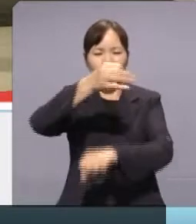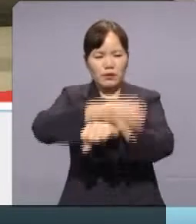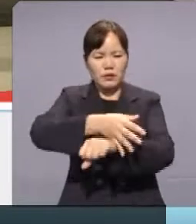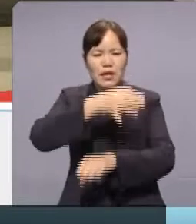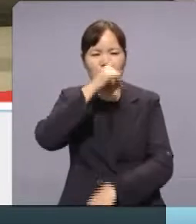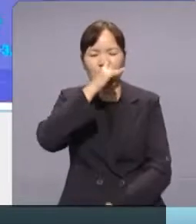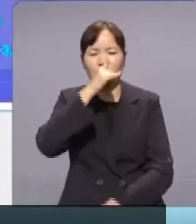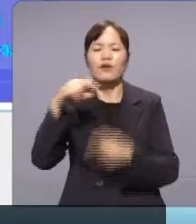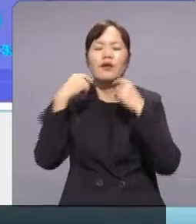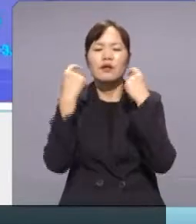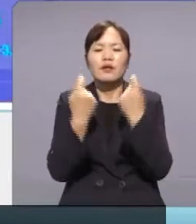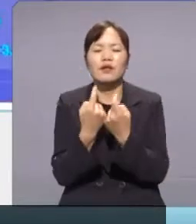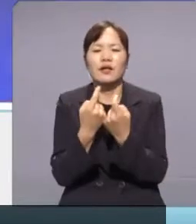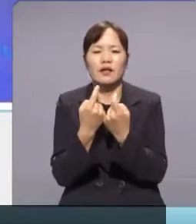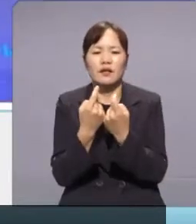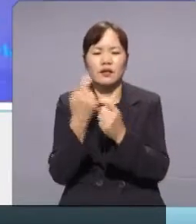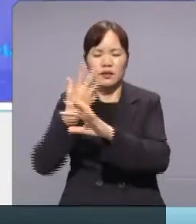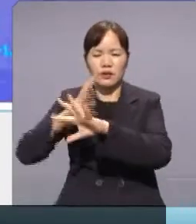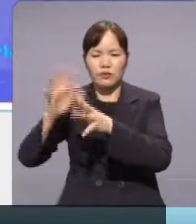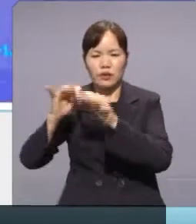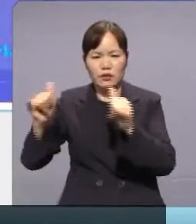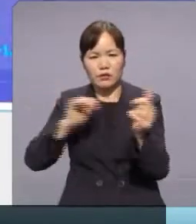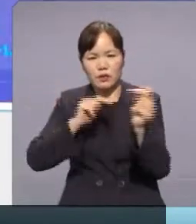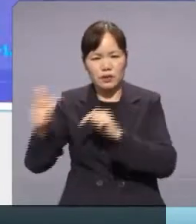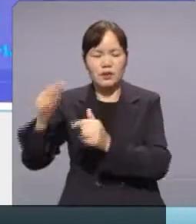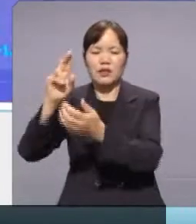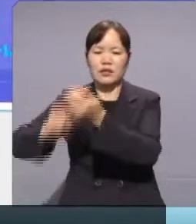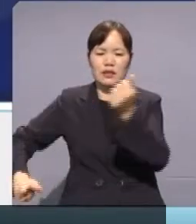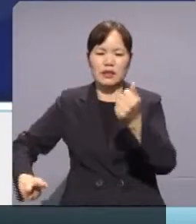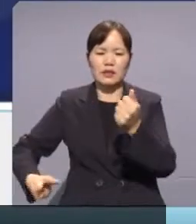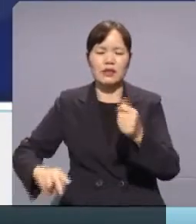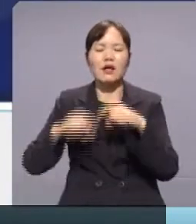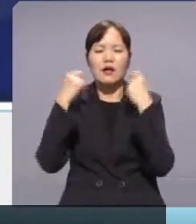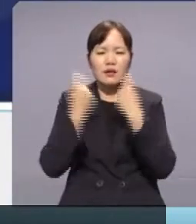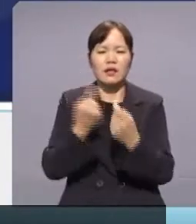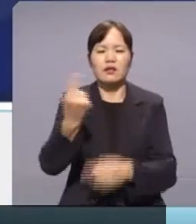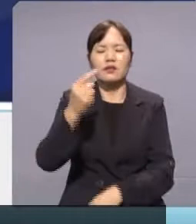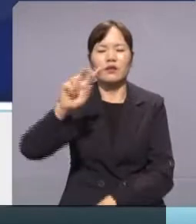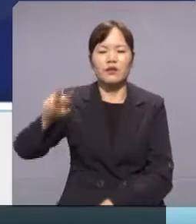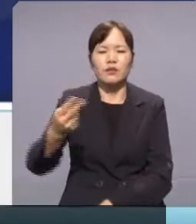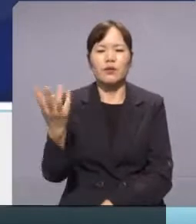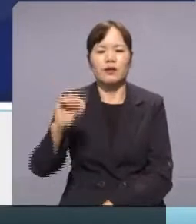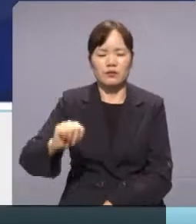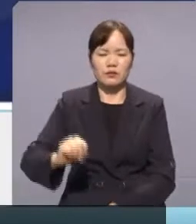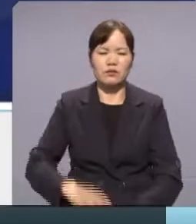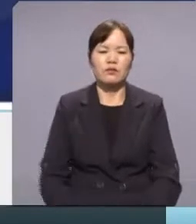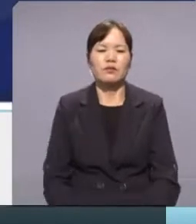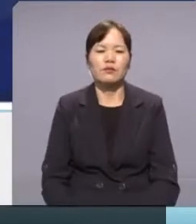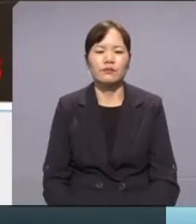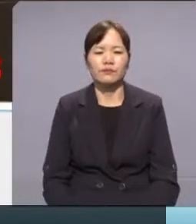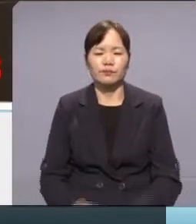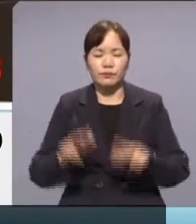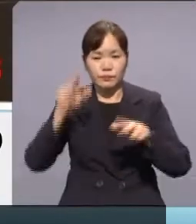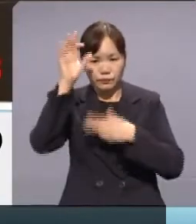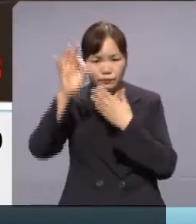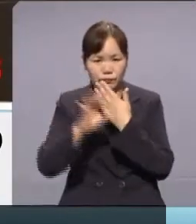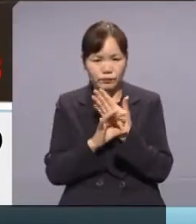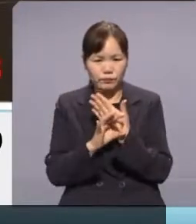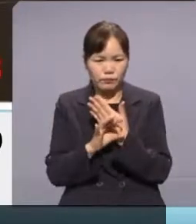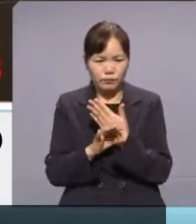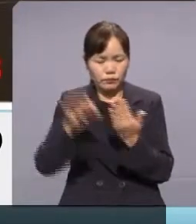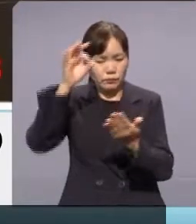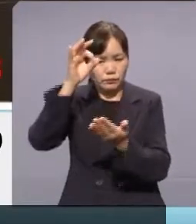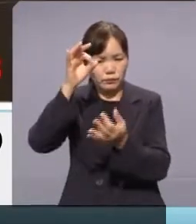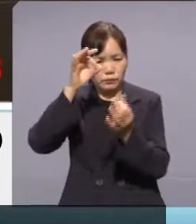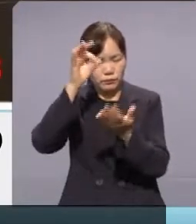뭐 개인과 그다음에 외국인들은 매도를 했습니다. 개인은 한 1,200억 정도를 지금 하는데 자, 지금 보시면요. 그러니까 저가